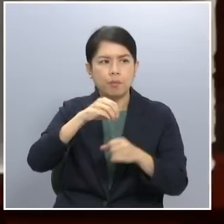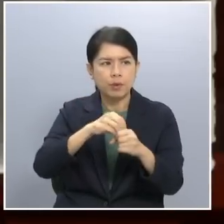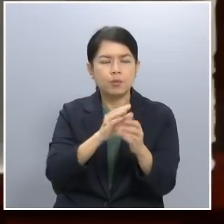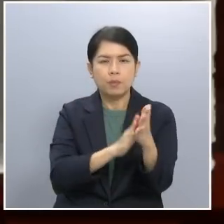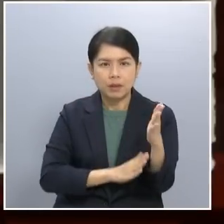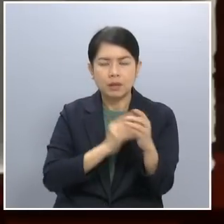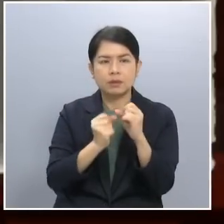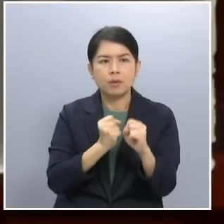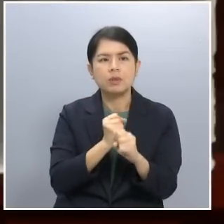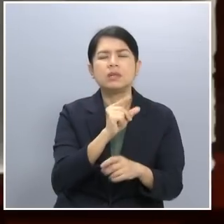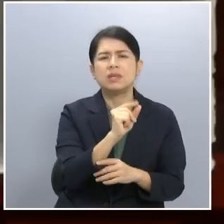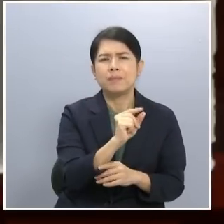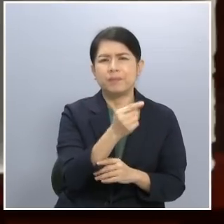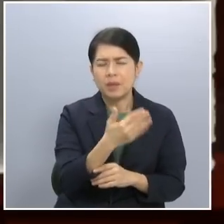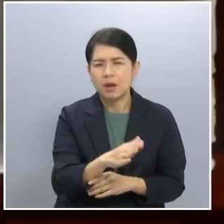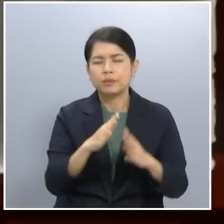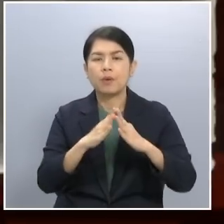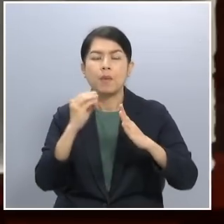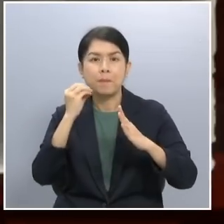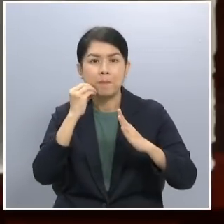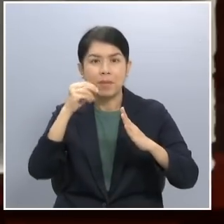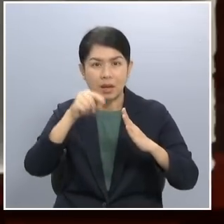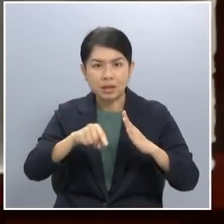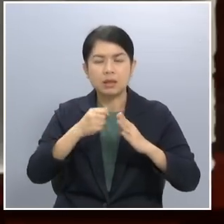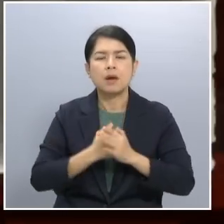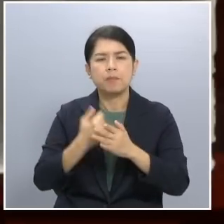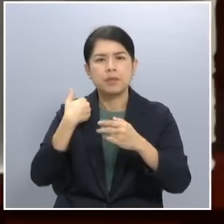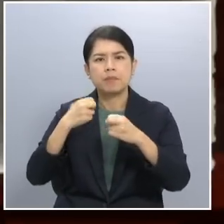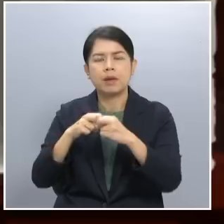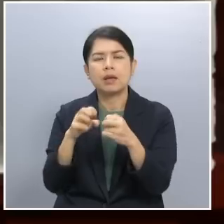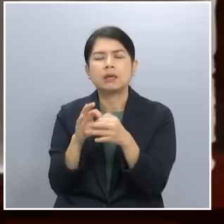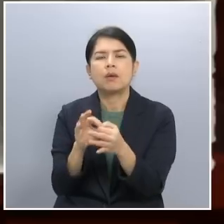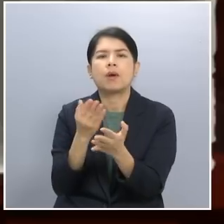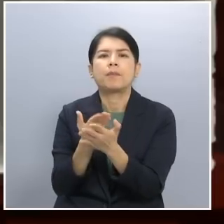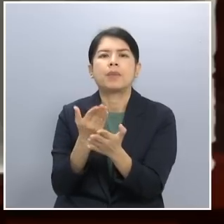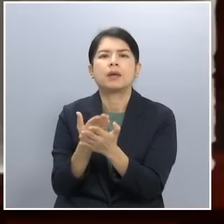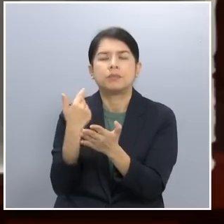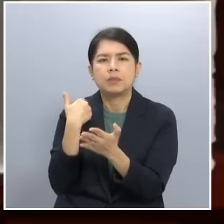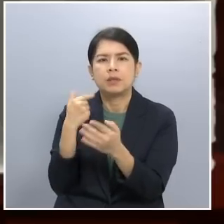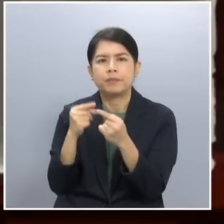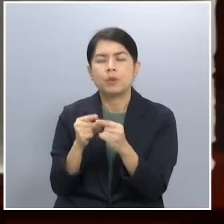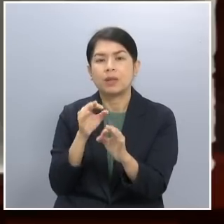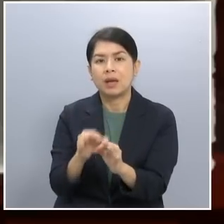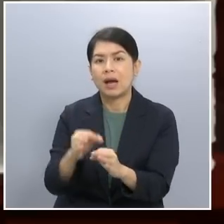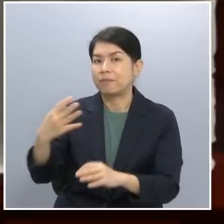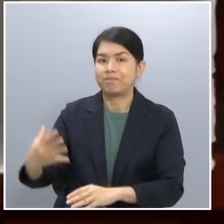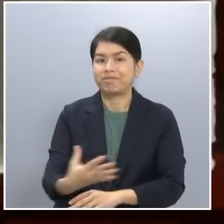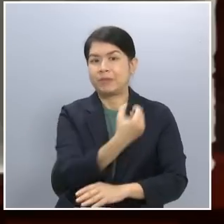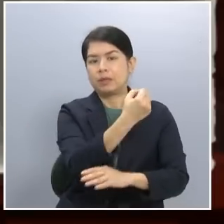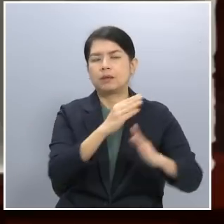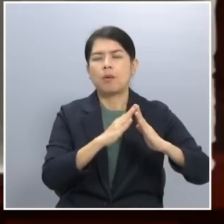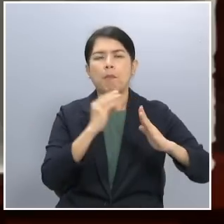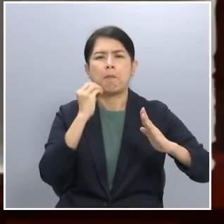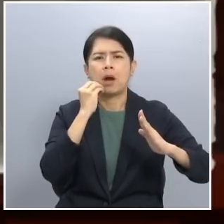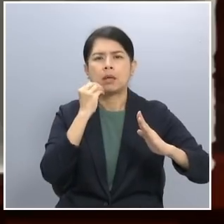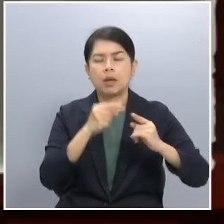วนะครับจากนั้นเนี่ยบ้านหลังนี้คุณผู้ชมครับคือลุงเนี่ยติดปัญหาเรื่องการเงินนะฮะก็ถูกธนาคารยึดบ้านไปแล้วหลังจากนั้นนะฮะธนาค